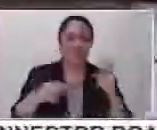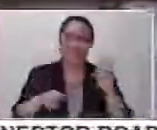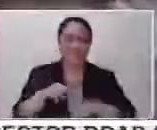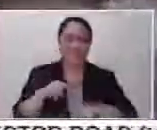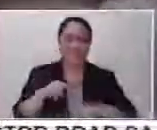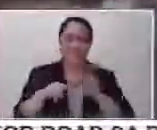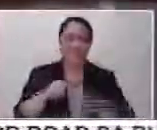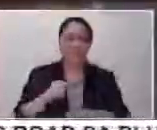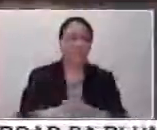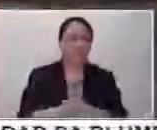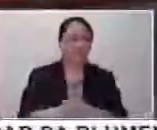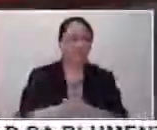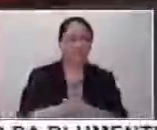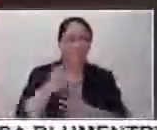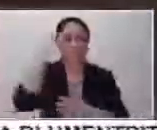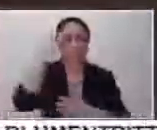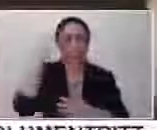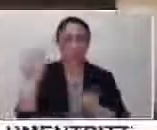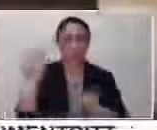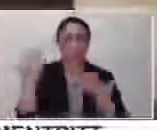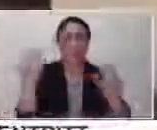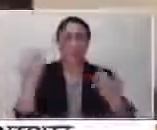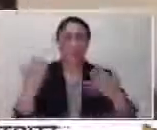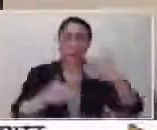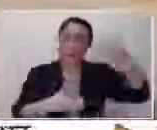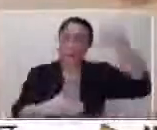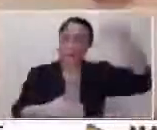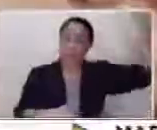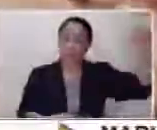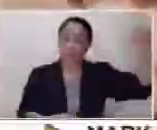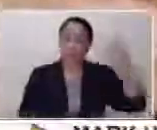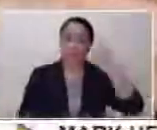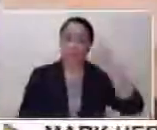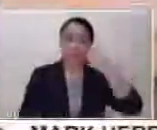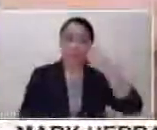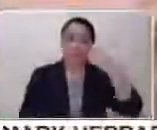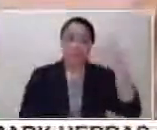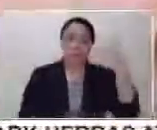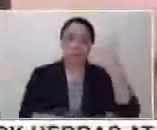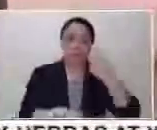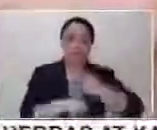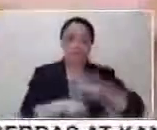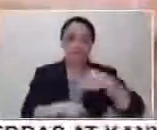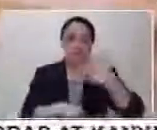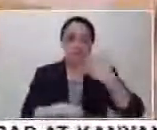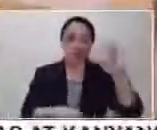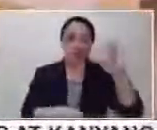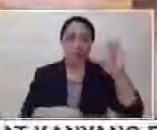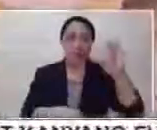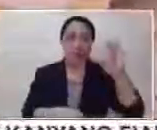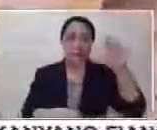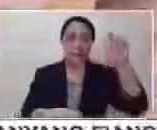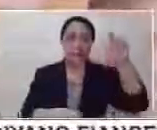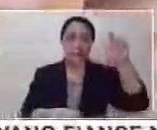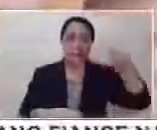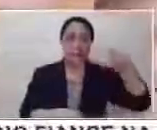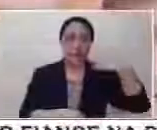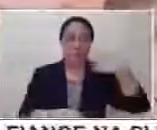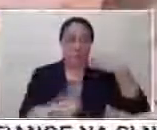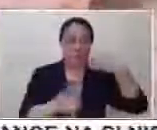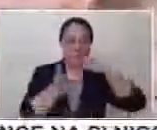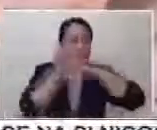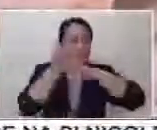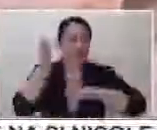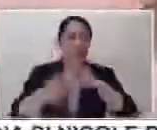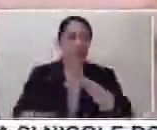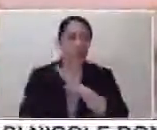Pero ang presyo naman dito ng manok o dressed chicken ay nakakasunod sa price ceiling na 160 pesos per